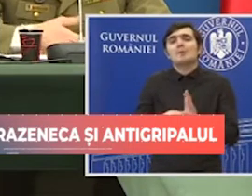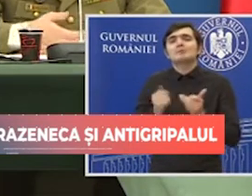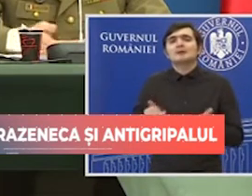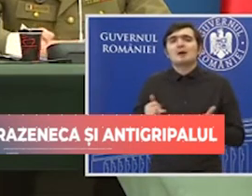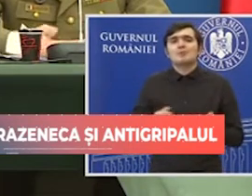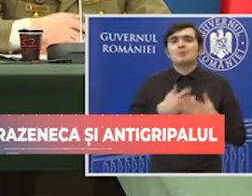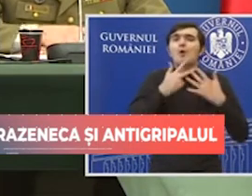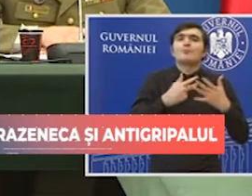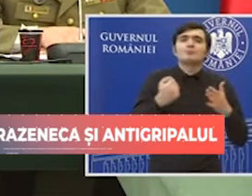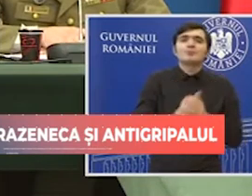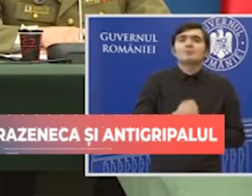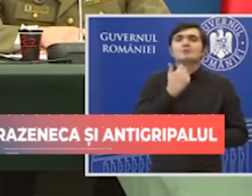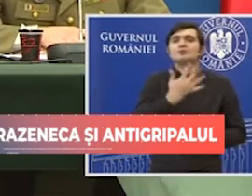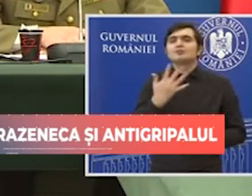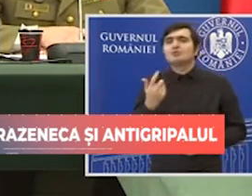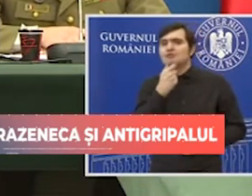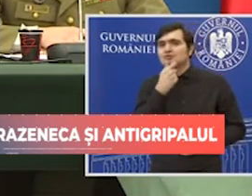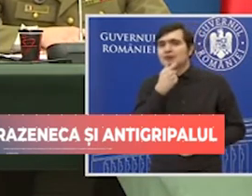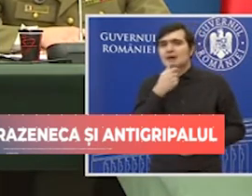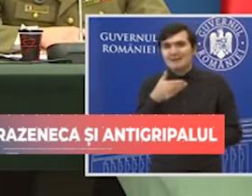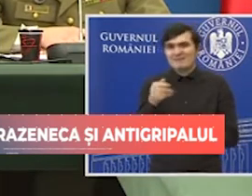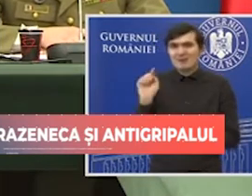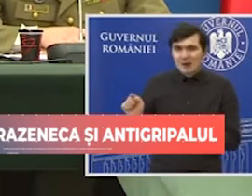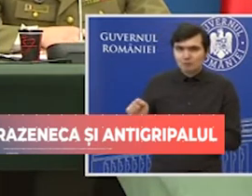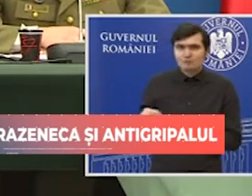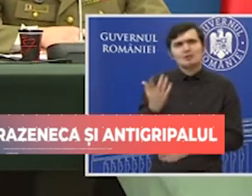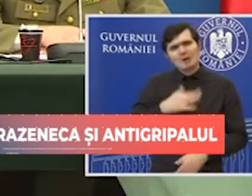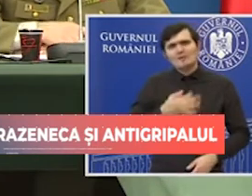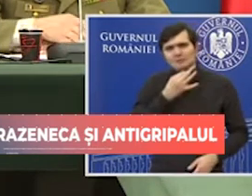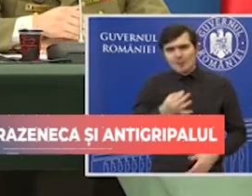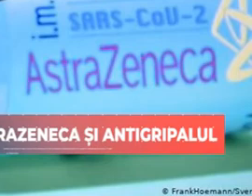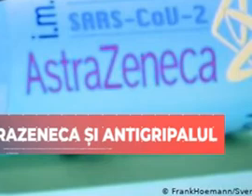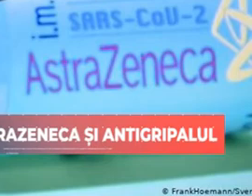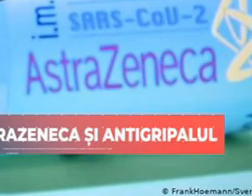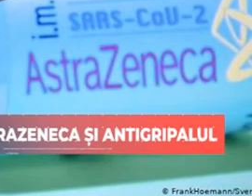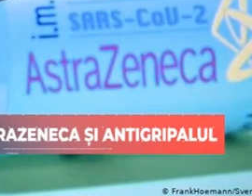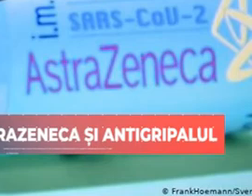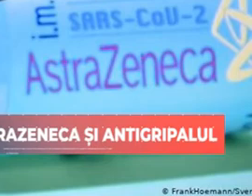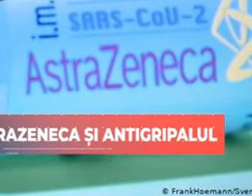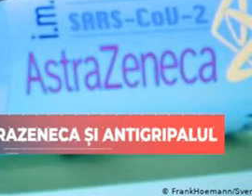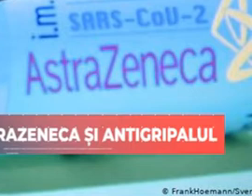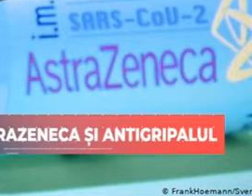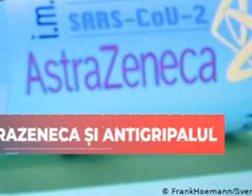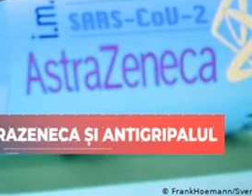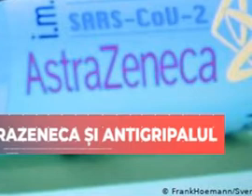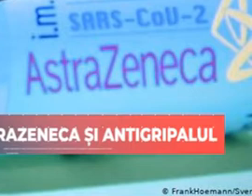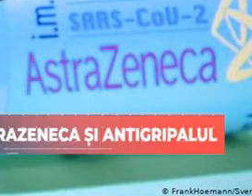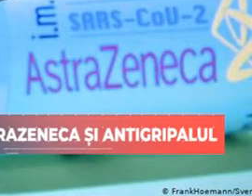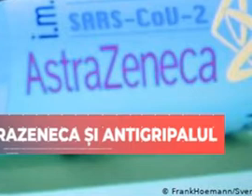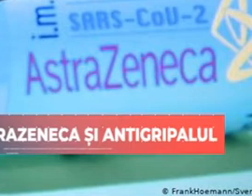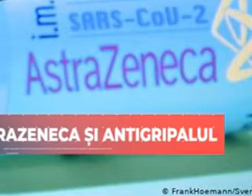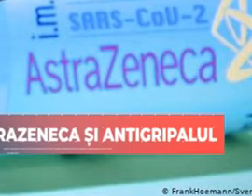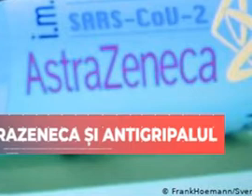față, 18-55 de ani. Valeriu Gheorghiță a menționat că limitarea acestui vaccin la grupa de vârstă 18-55 de ani este